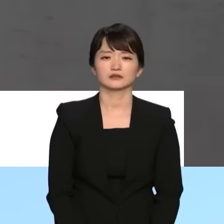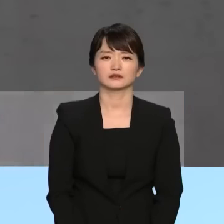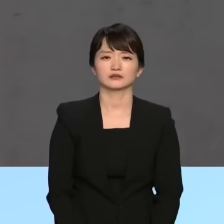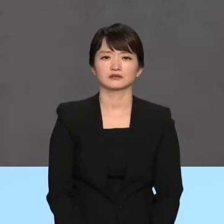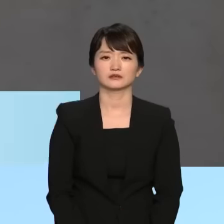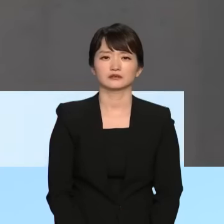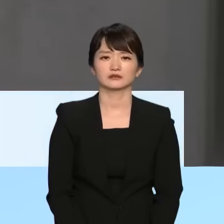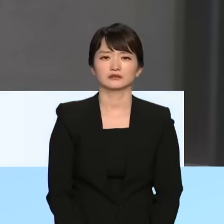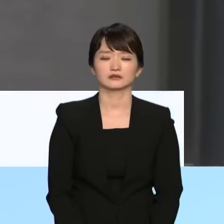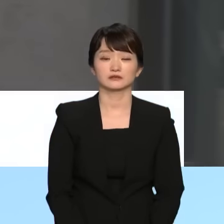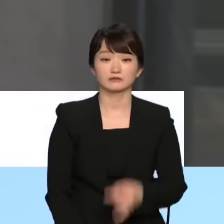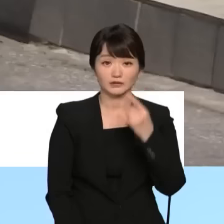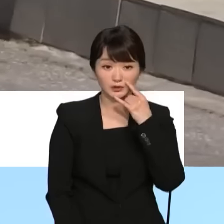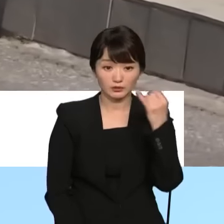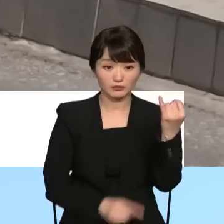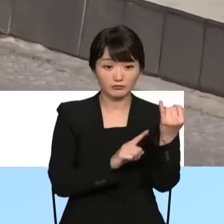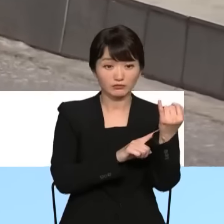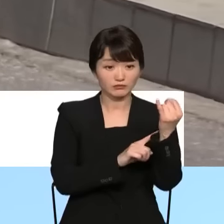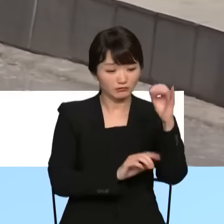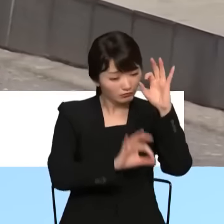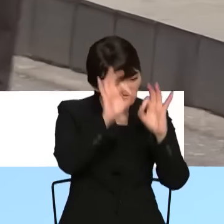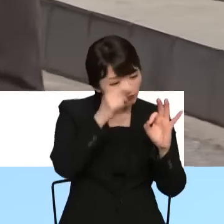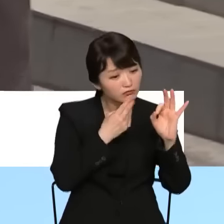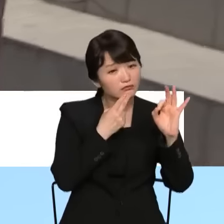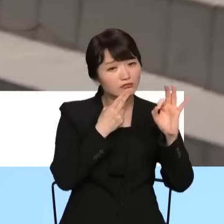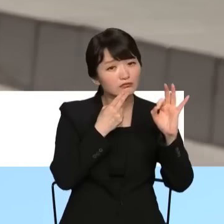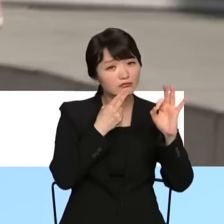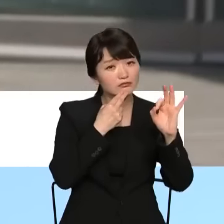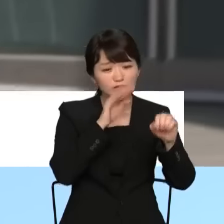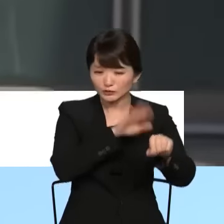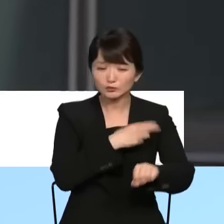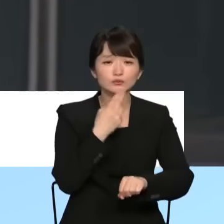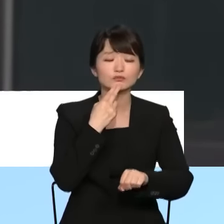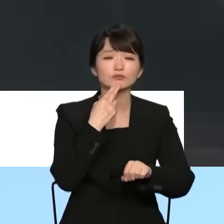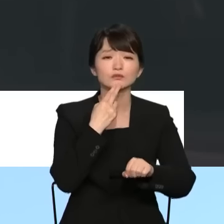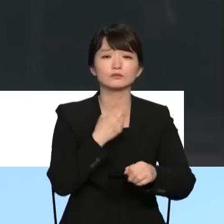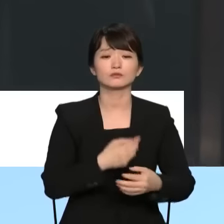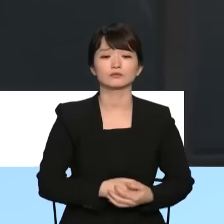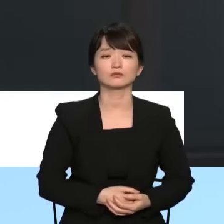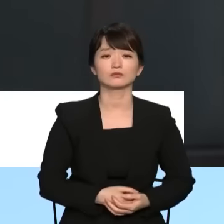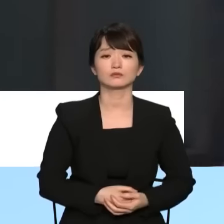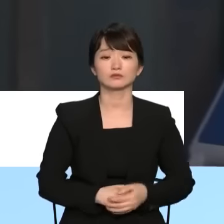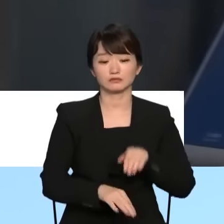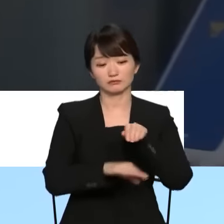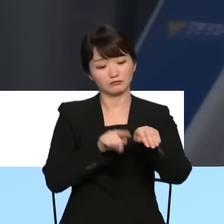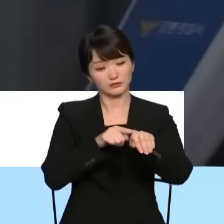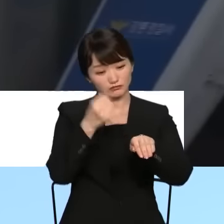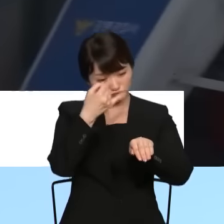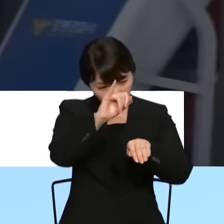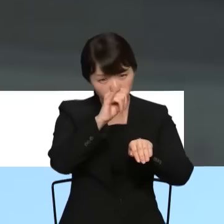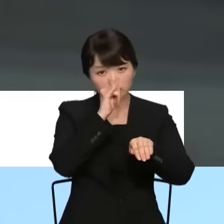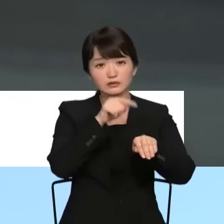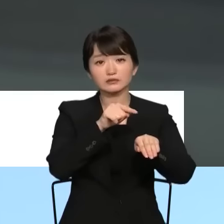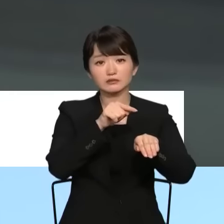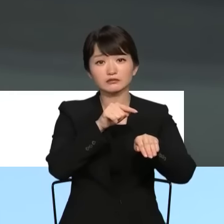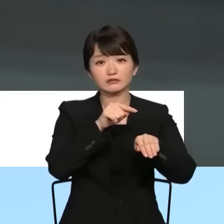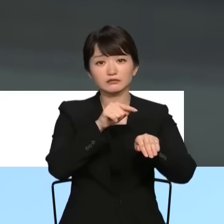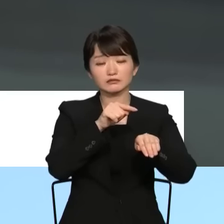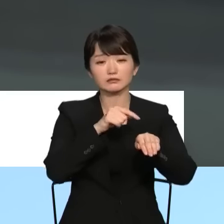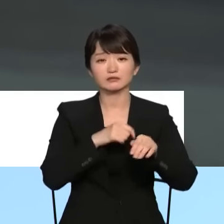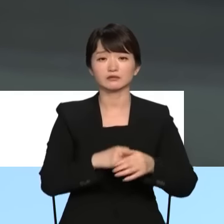본다면 어머니에게는 과실이 없고네 그리고 어 차량의 결함이 있다라고 봐야